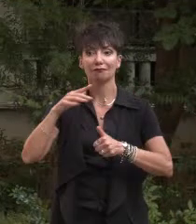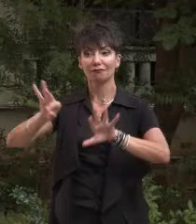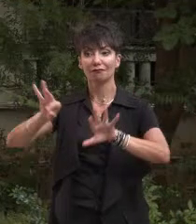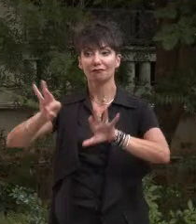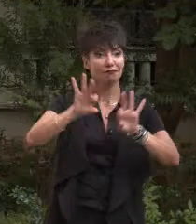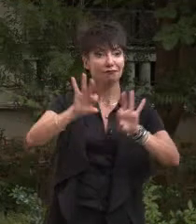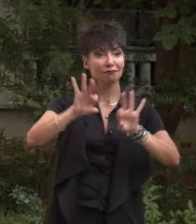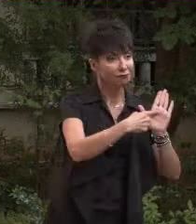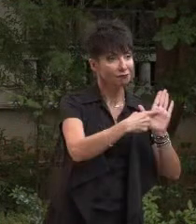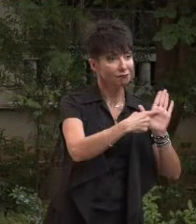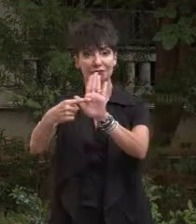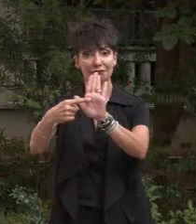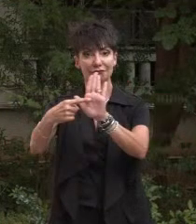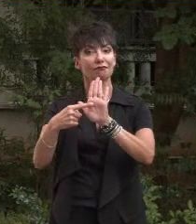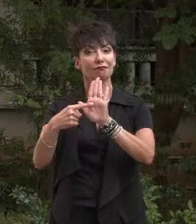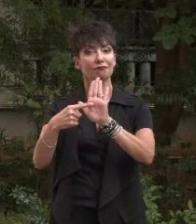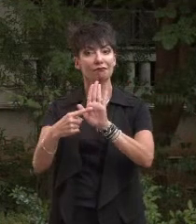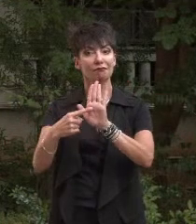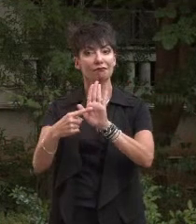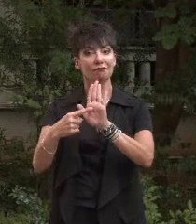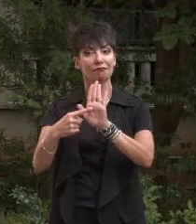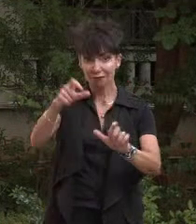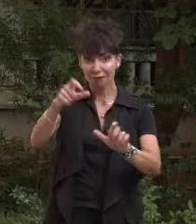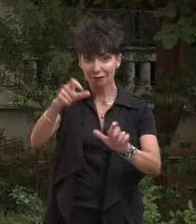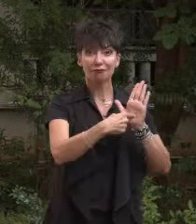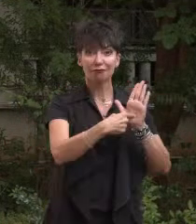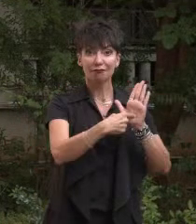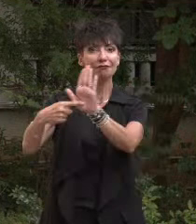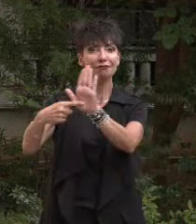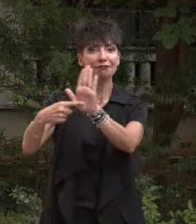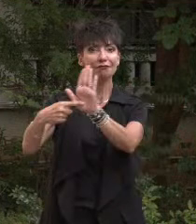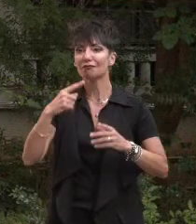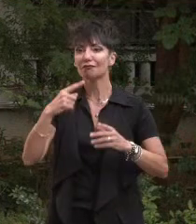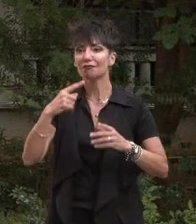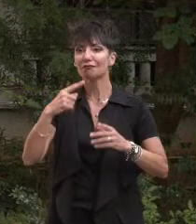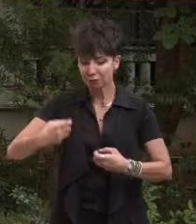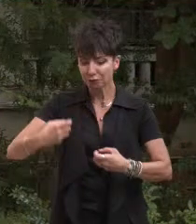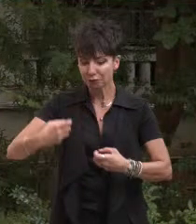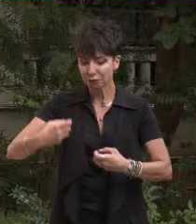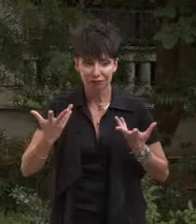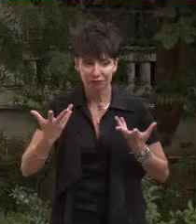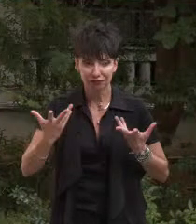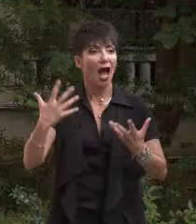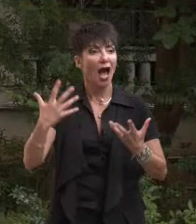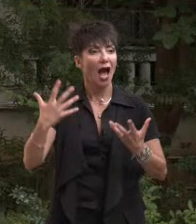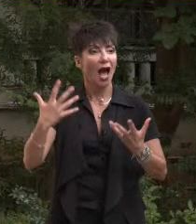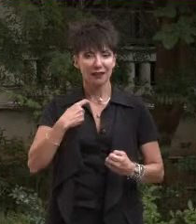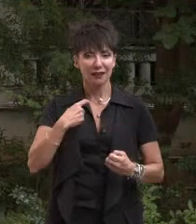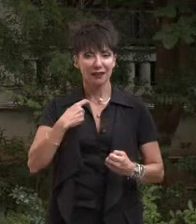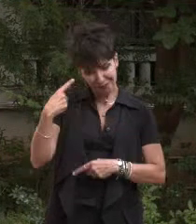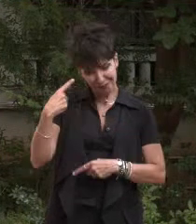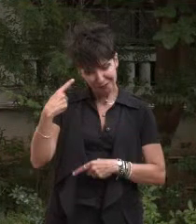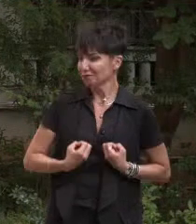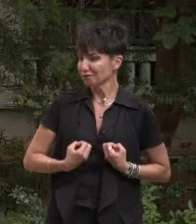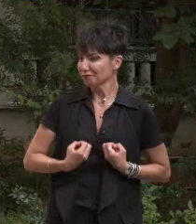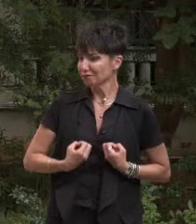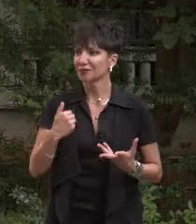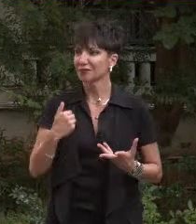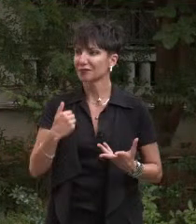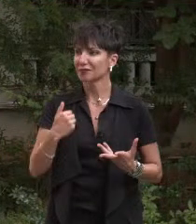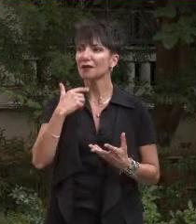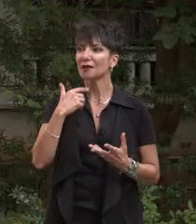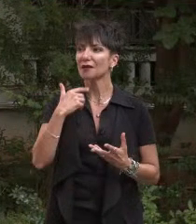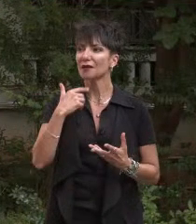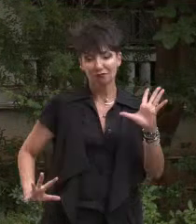represent something. You represent your capacity to excel, your creativity, your willingness to do